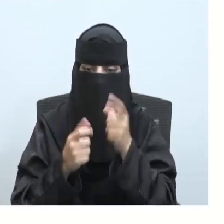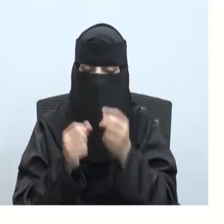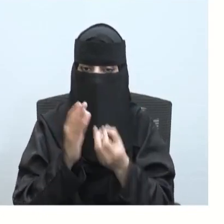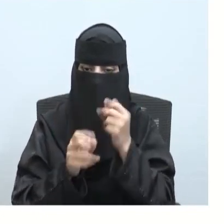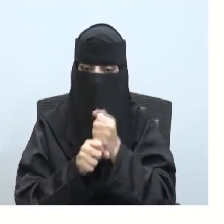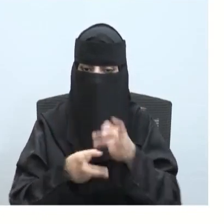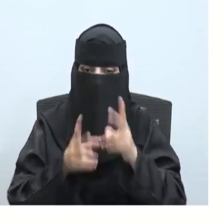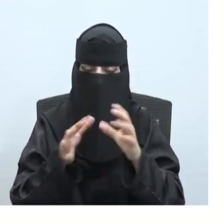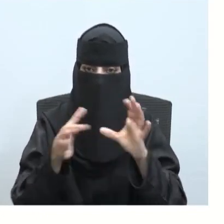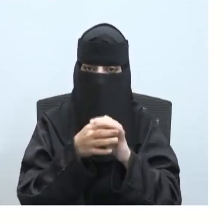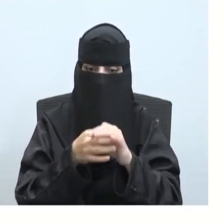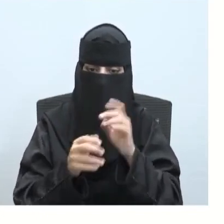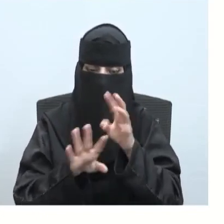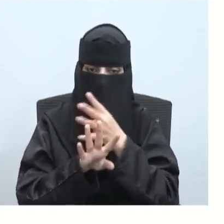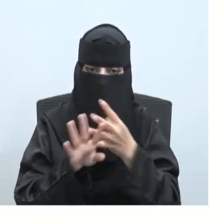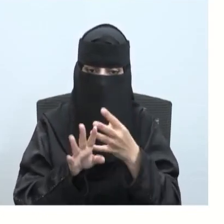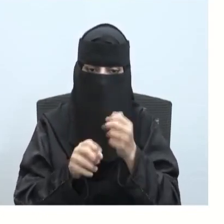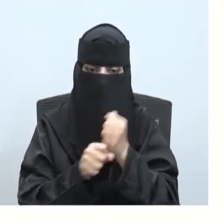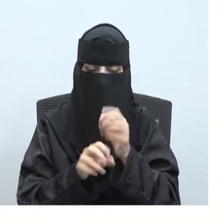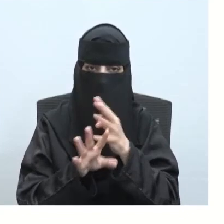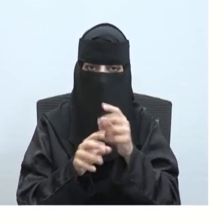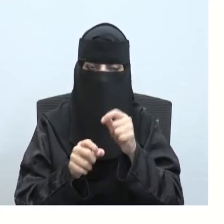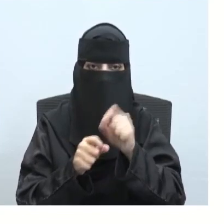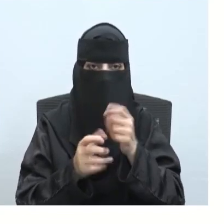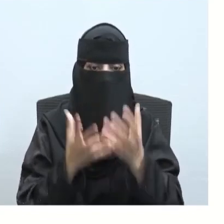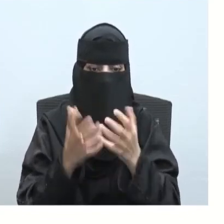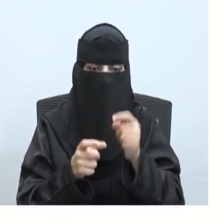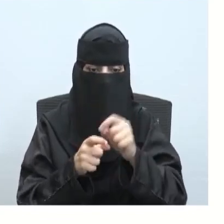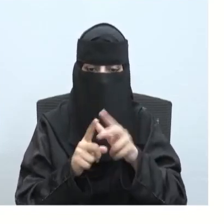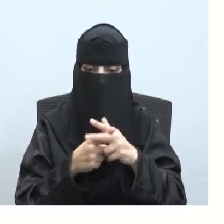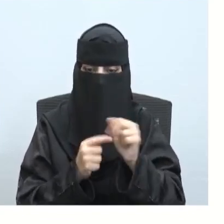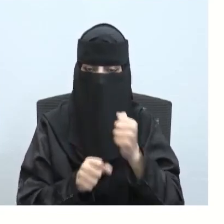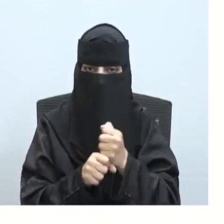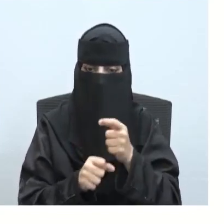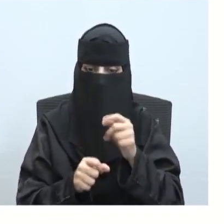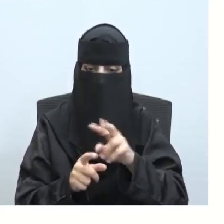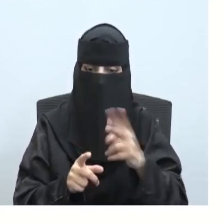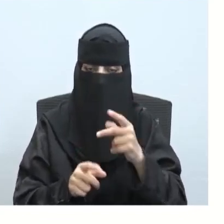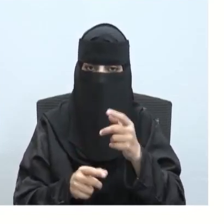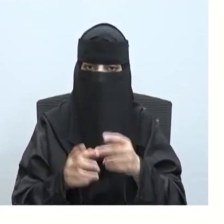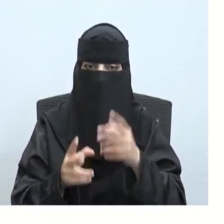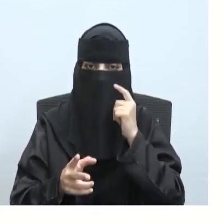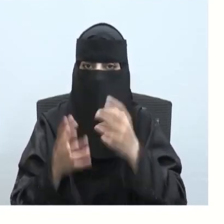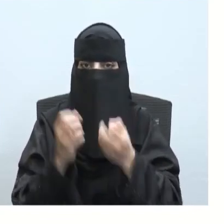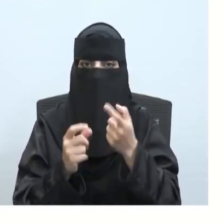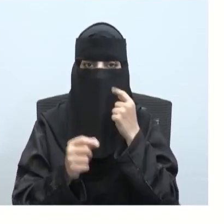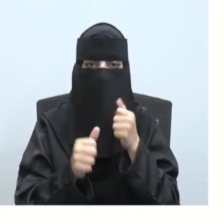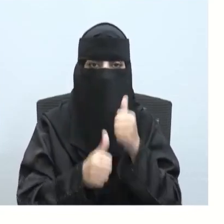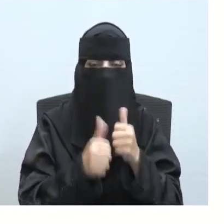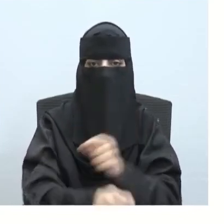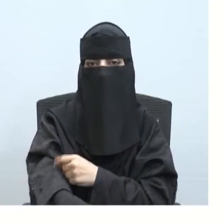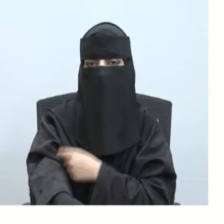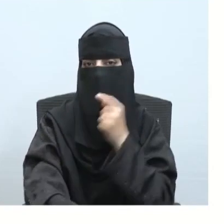مشروعا يحاكي نظام مراقبة الحرائق في المصانع. قمنا بإنشاء حرائق عشوائية في مصنع، ويقوم النظام بتبليغ